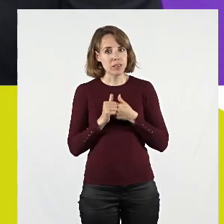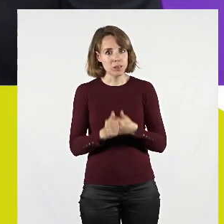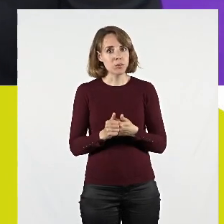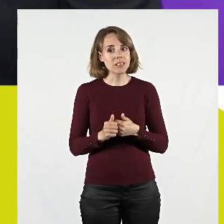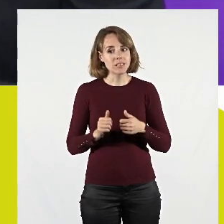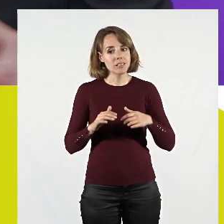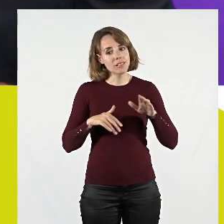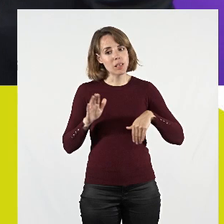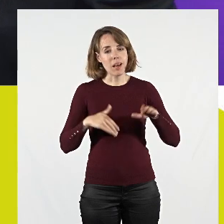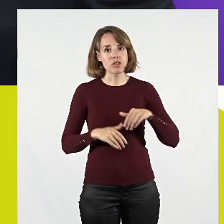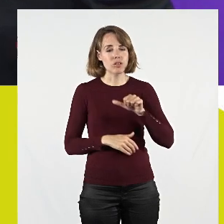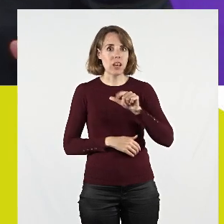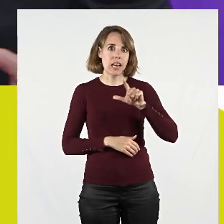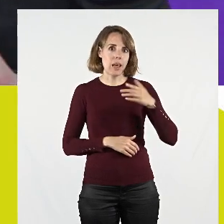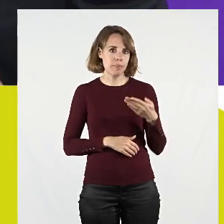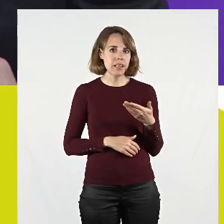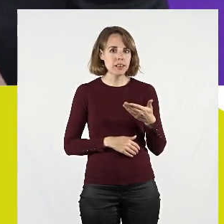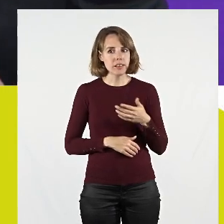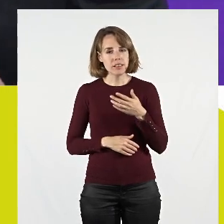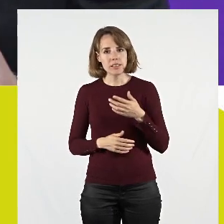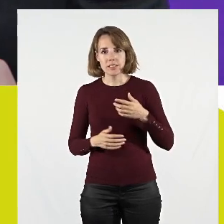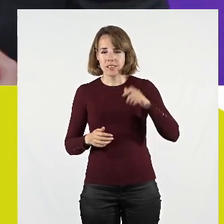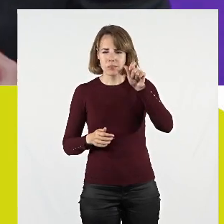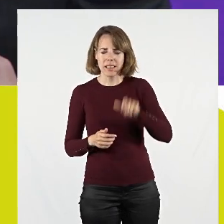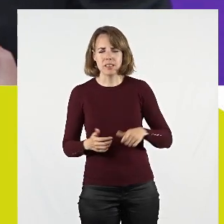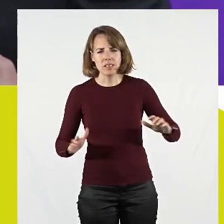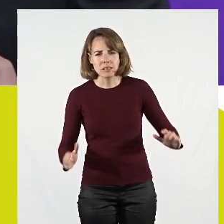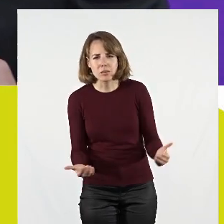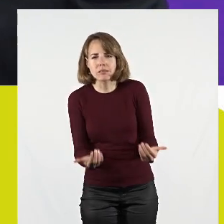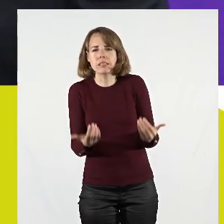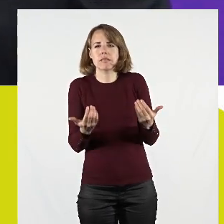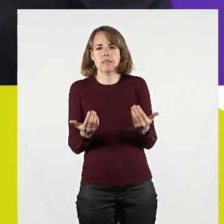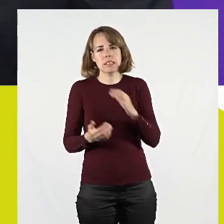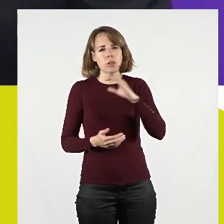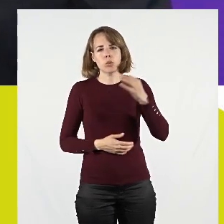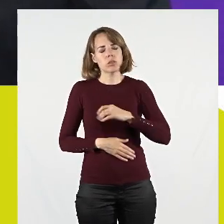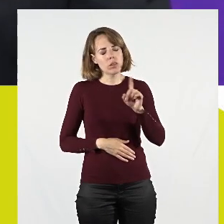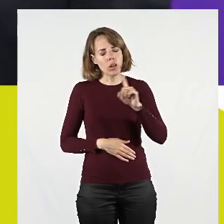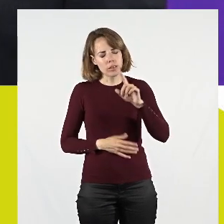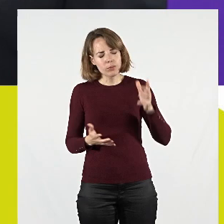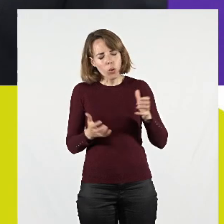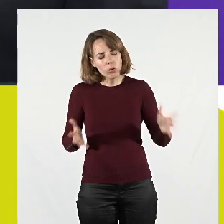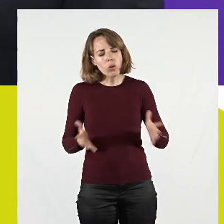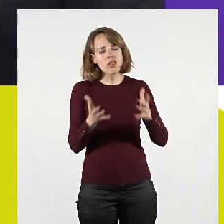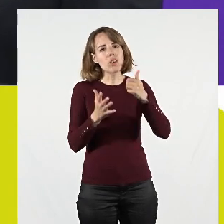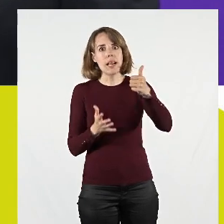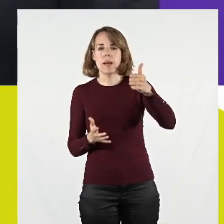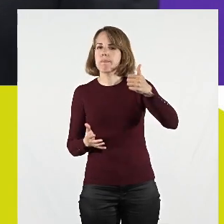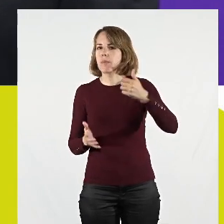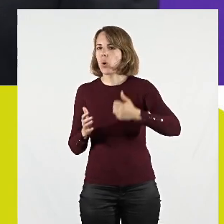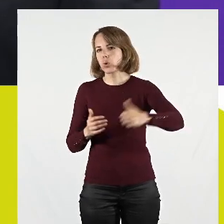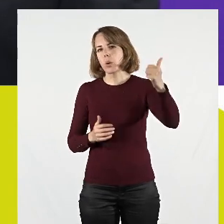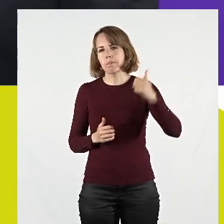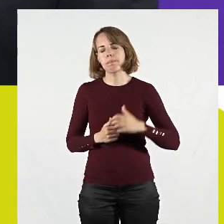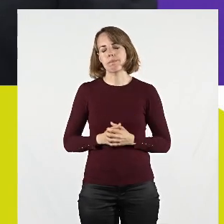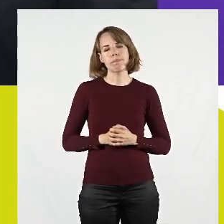à savoir ne pas porter totalement la personne, mais favoriser, dans la mesure du possible, son autonomie. Je voudrais qu'on aborde juste rapidement dans les